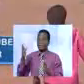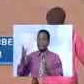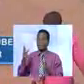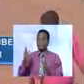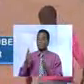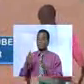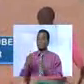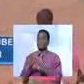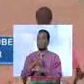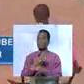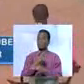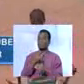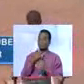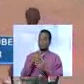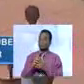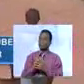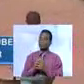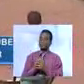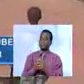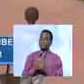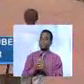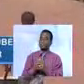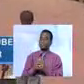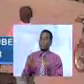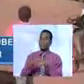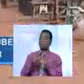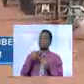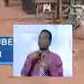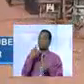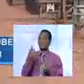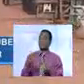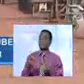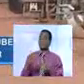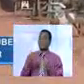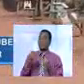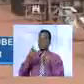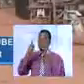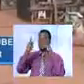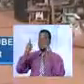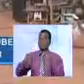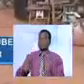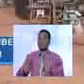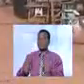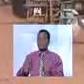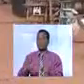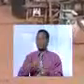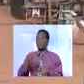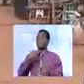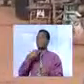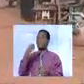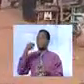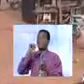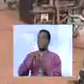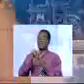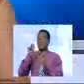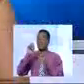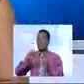des partisans du moindre effort, comme le disent beaucoup de personnes dans cette